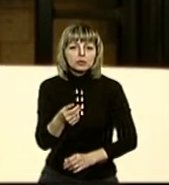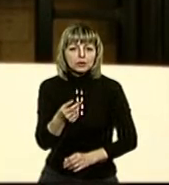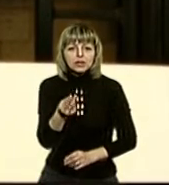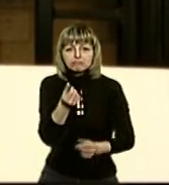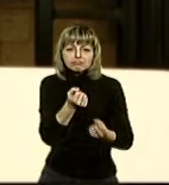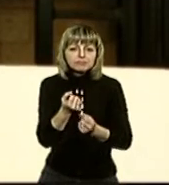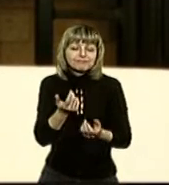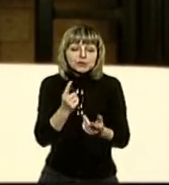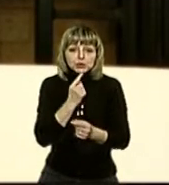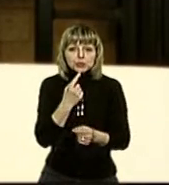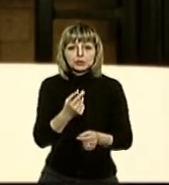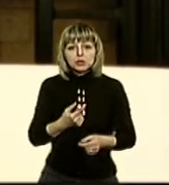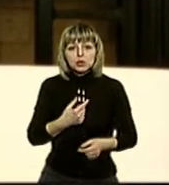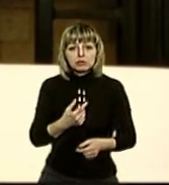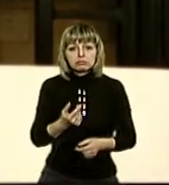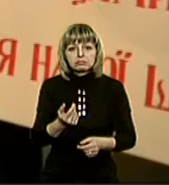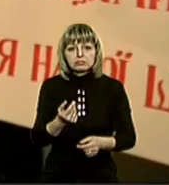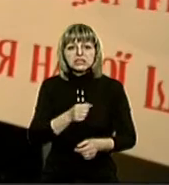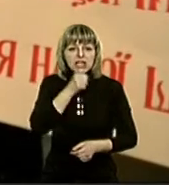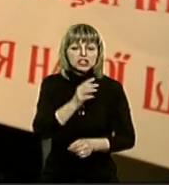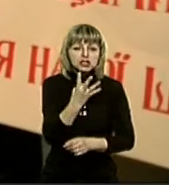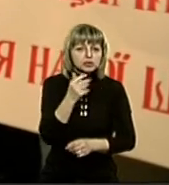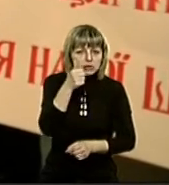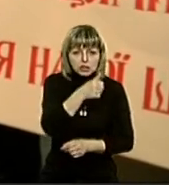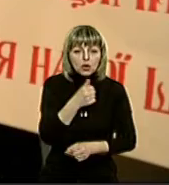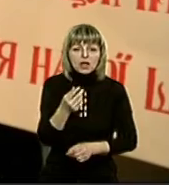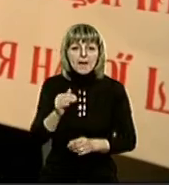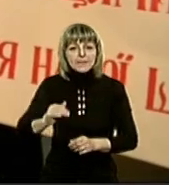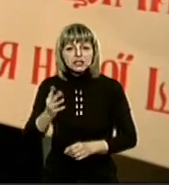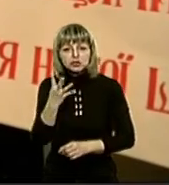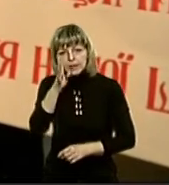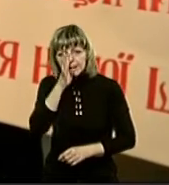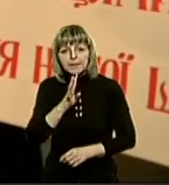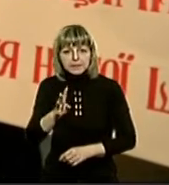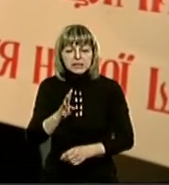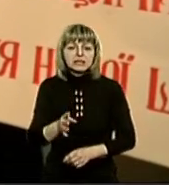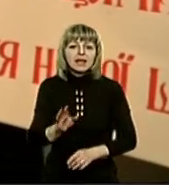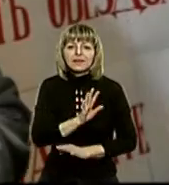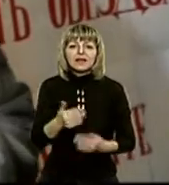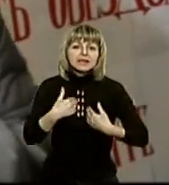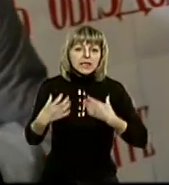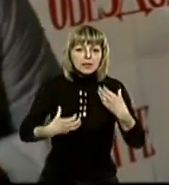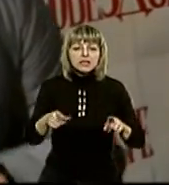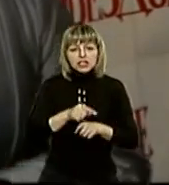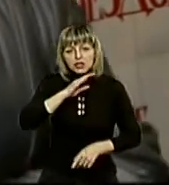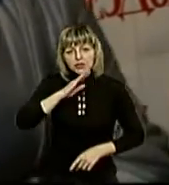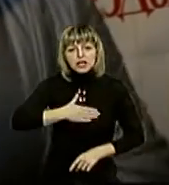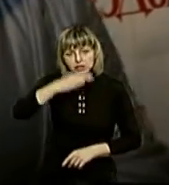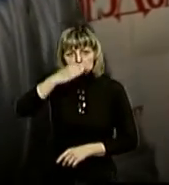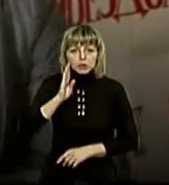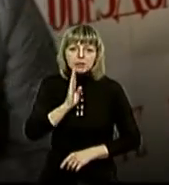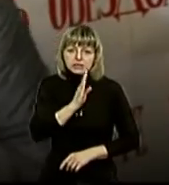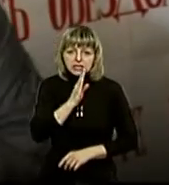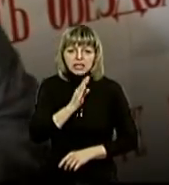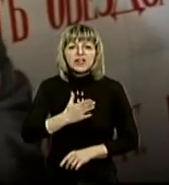дітей. Старшій дочці 4 роки, менший тільки 4 місяці. Не тільки ми турбуємося, але й наші батьки, батьки наших